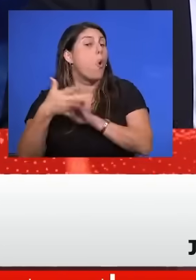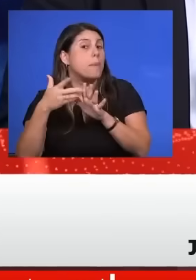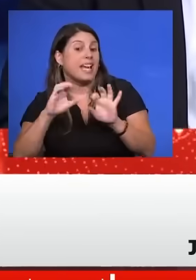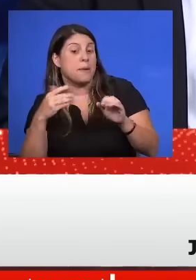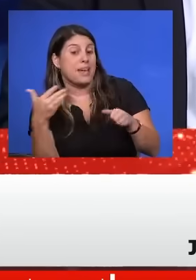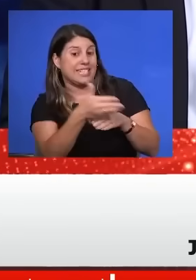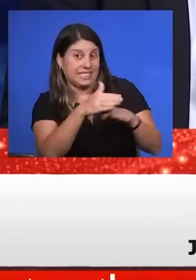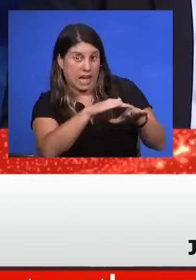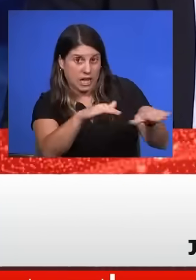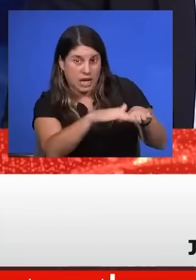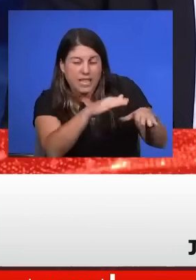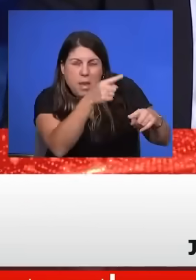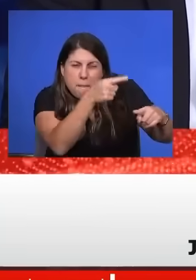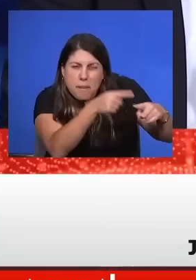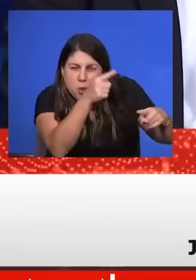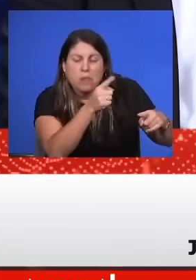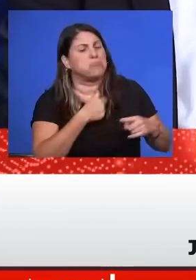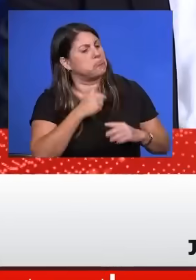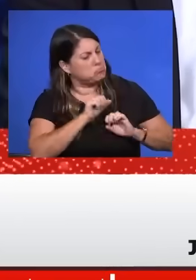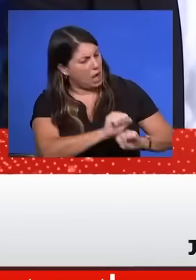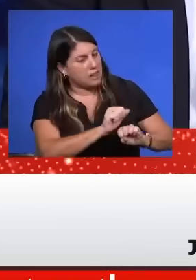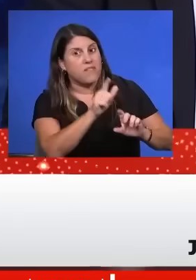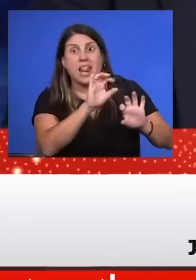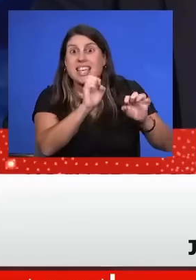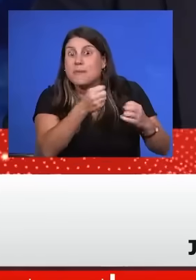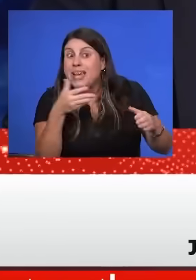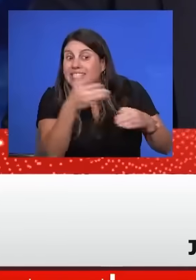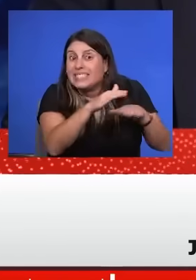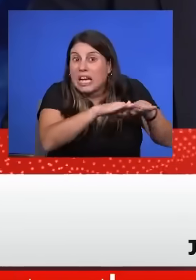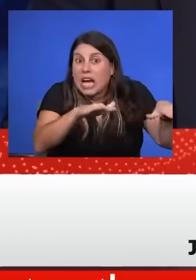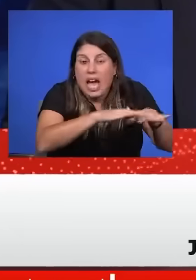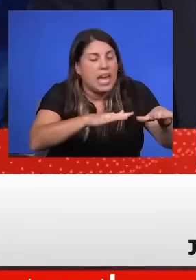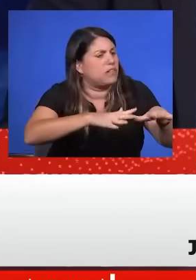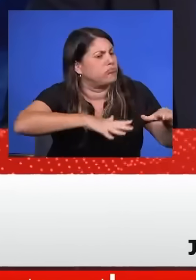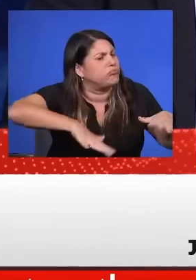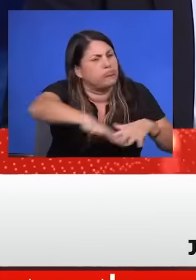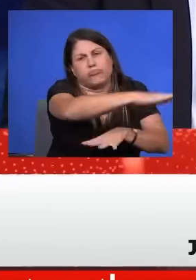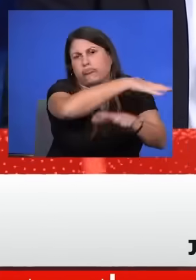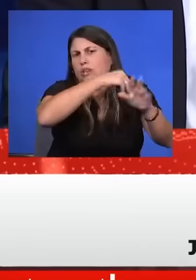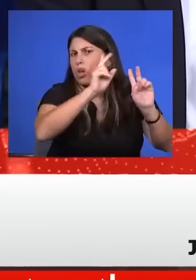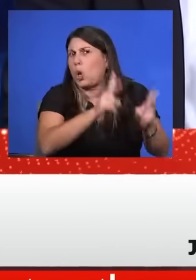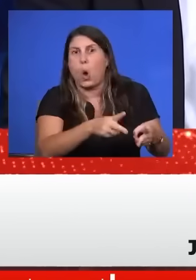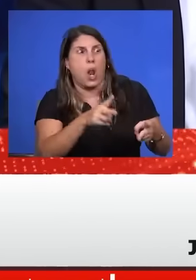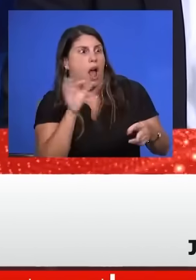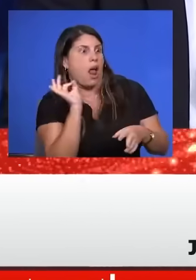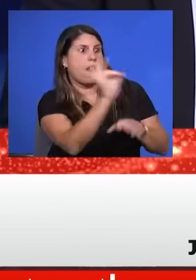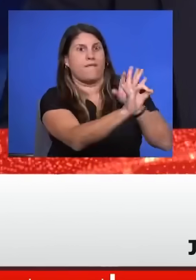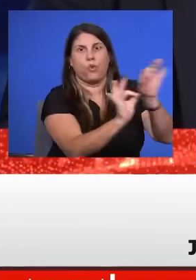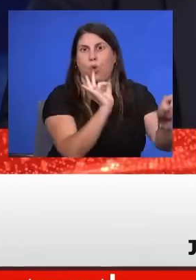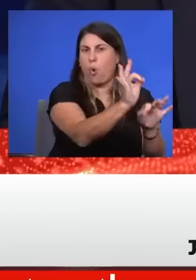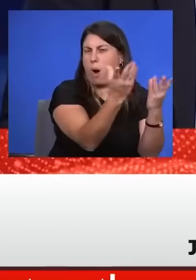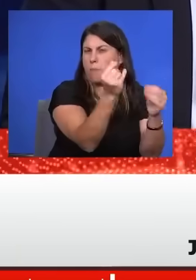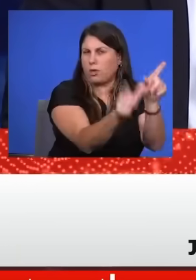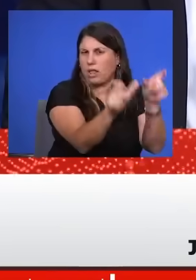מדובר בכניסה קרקעית רחבה, נרחבת, שעלולה להביא לנפגעים רבים, אני מתנגד